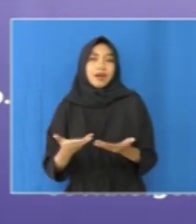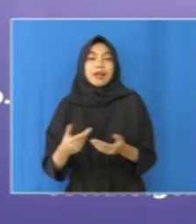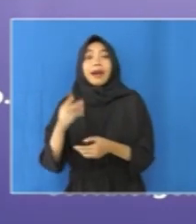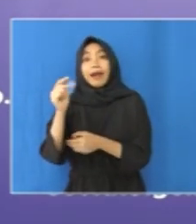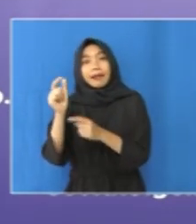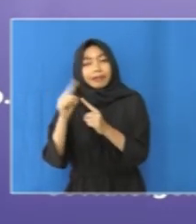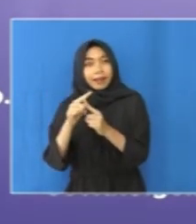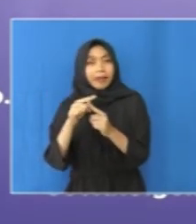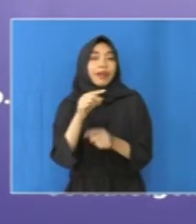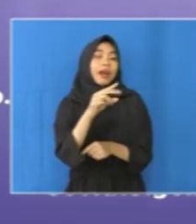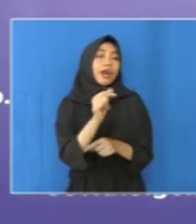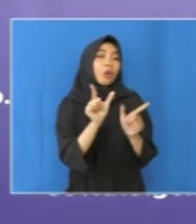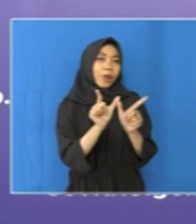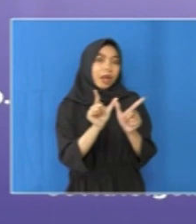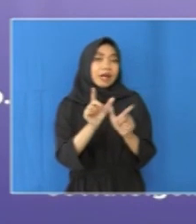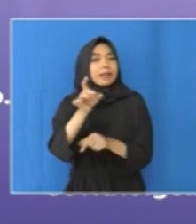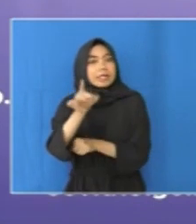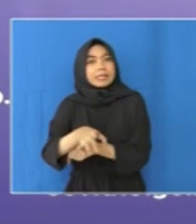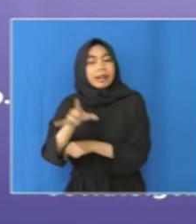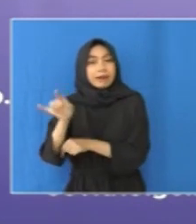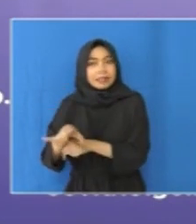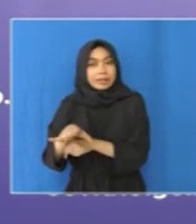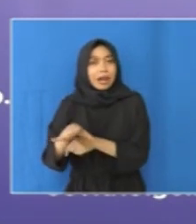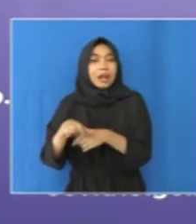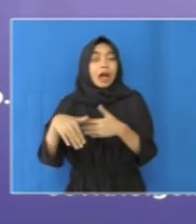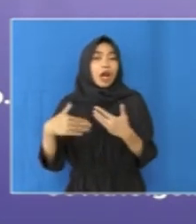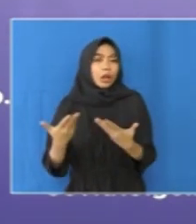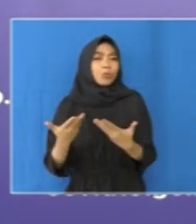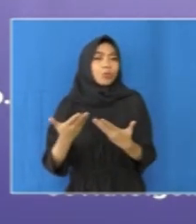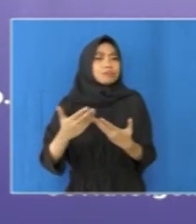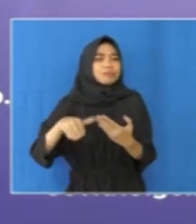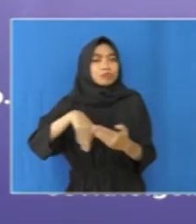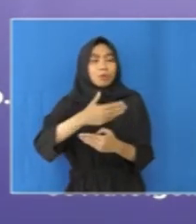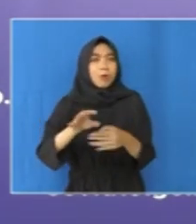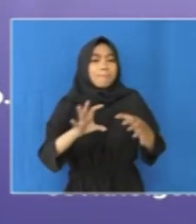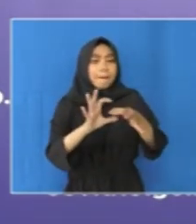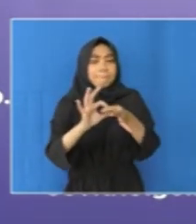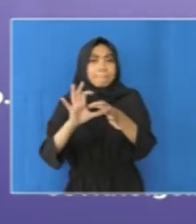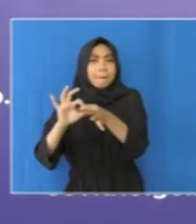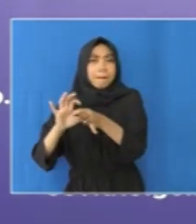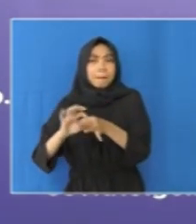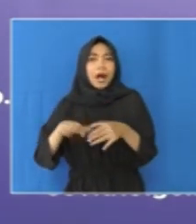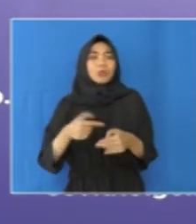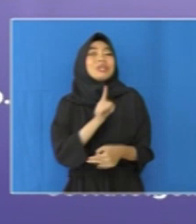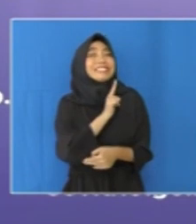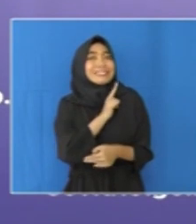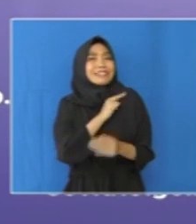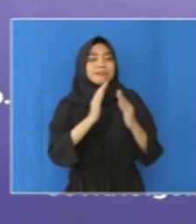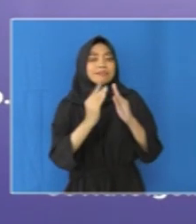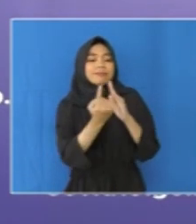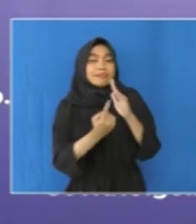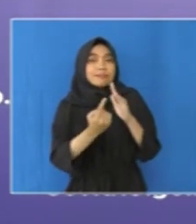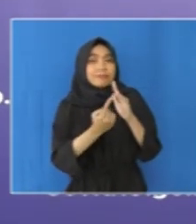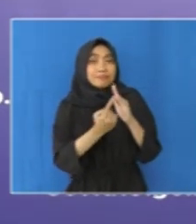RW Desa sampai dengan bagaimana mereka melaksanakan isolasi Mandiri